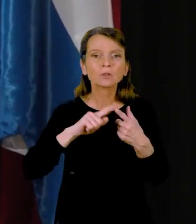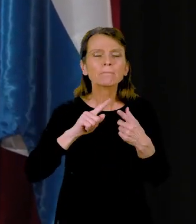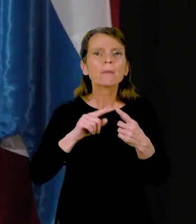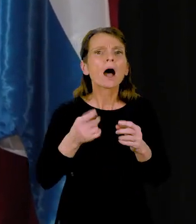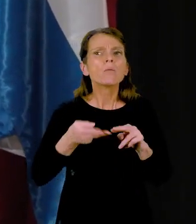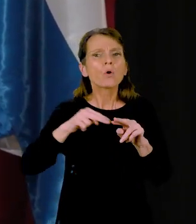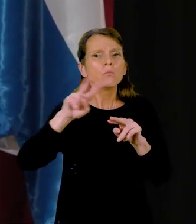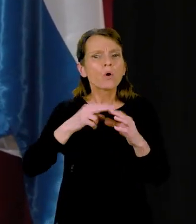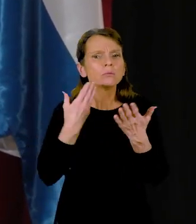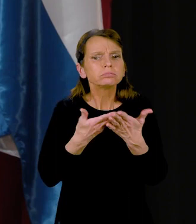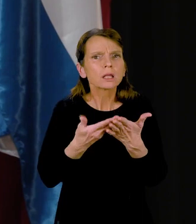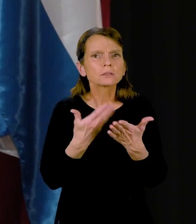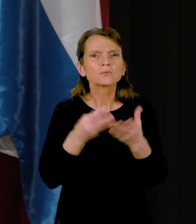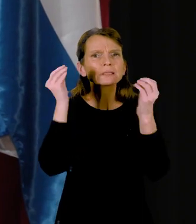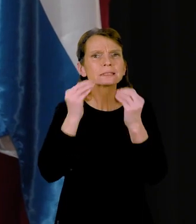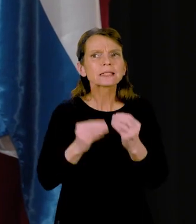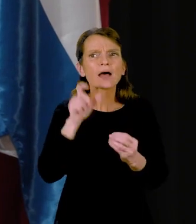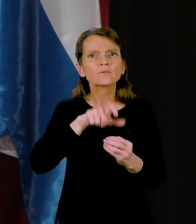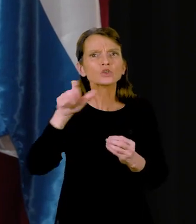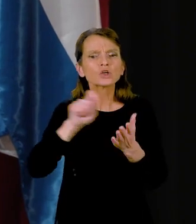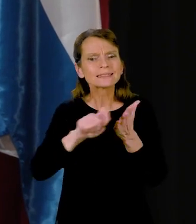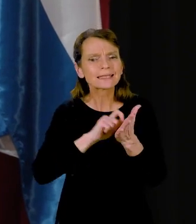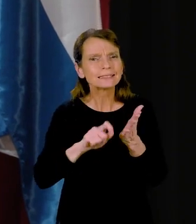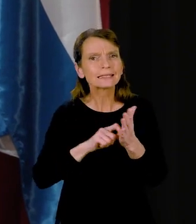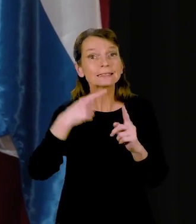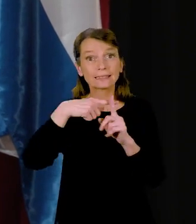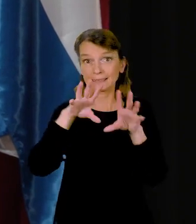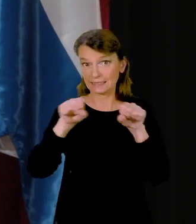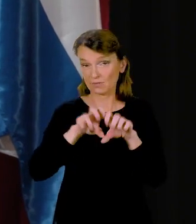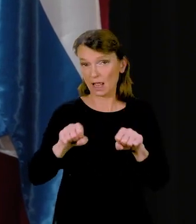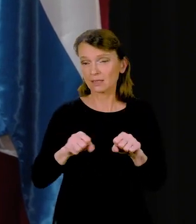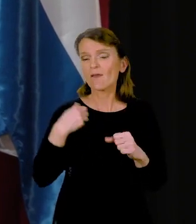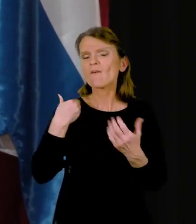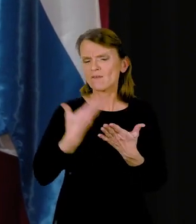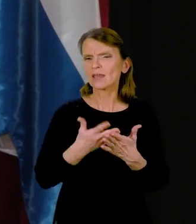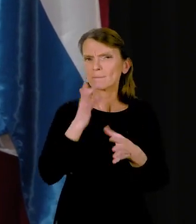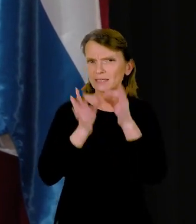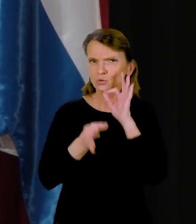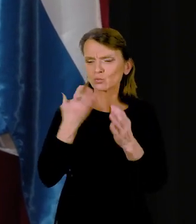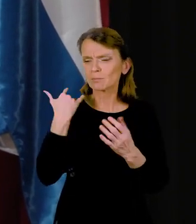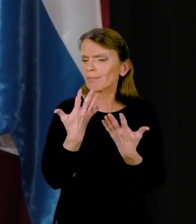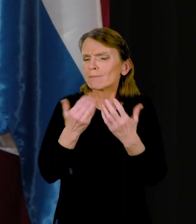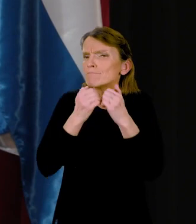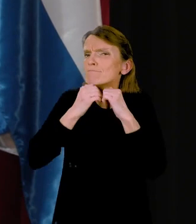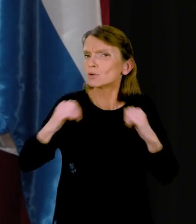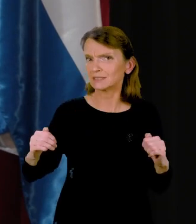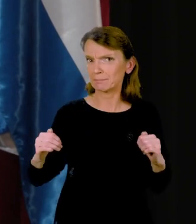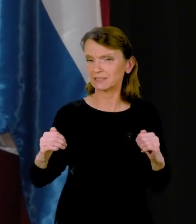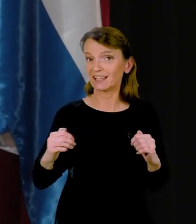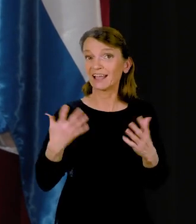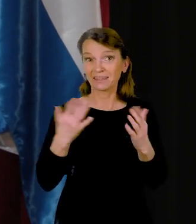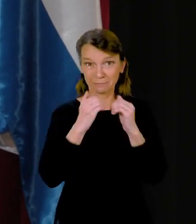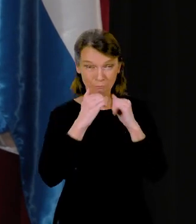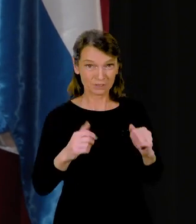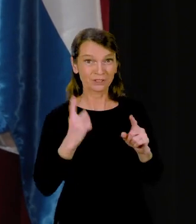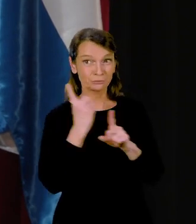konkretno sestavijo scenaristi in izvajalci. Verjamem, da je bila izkušnja nekaj posebnega. Nekaj posebnega